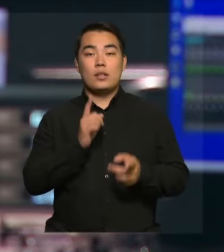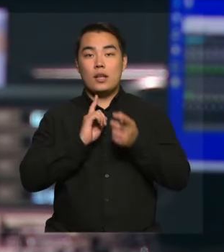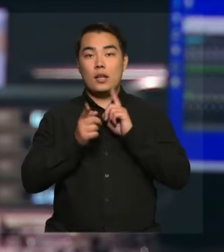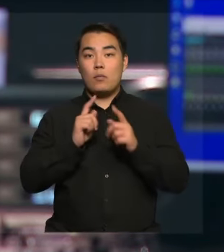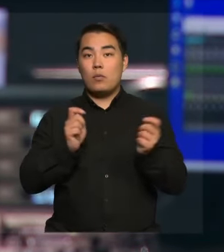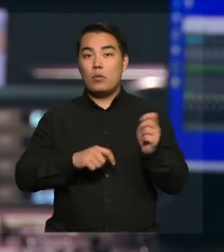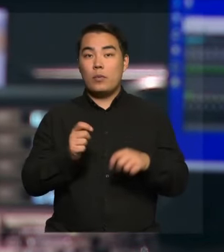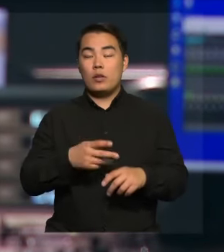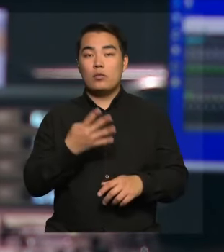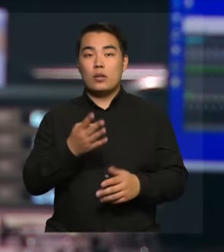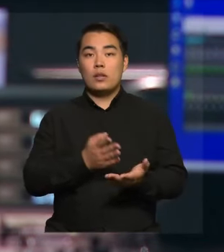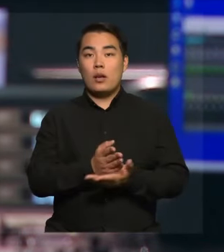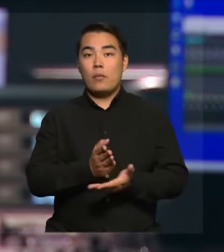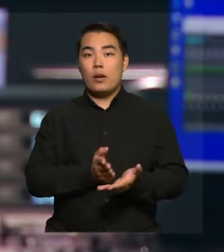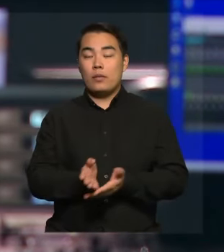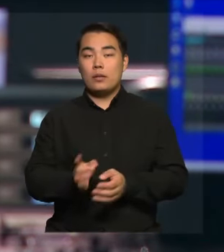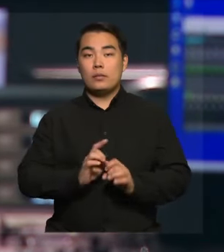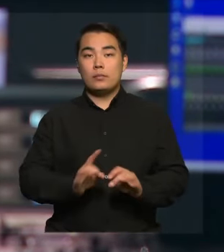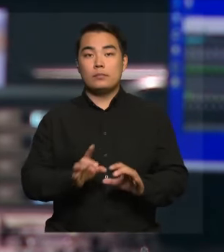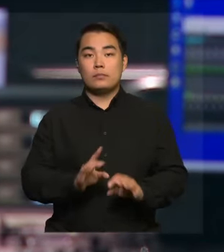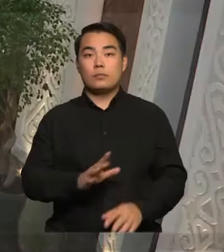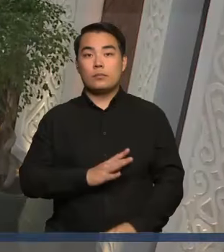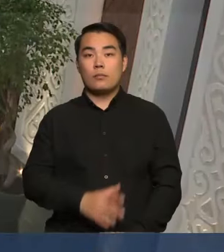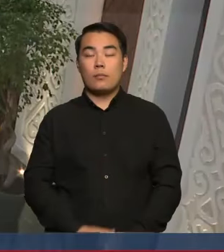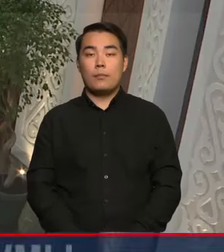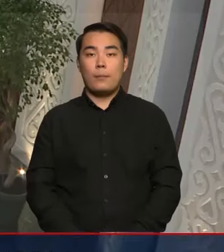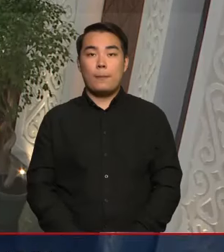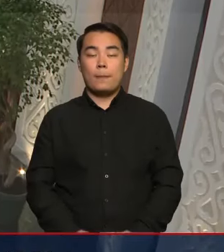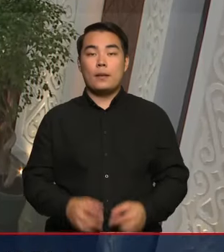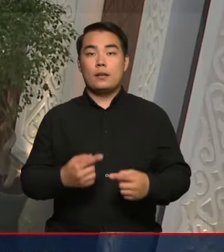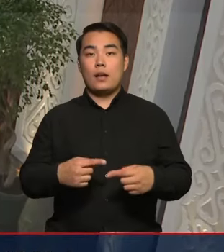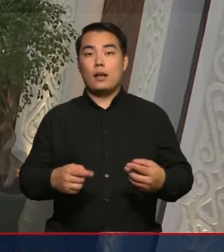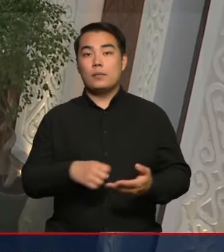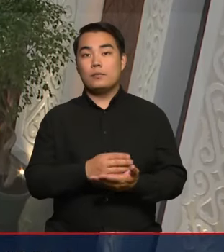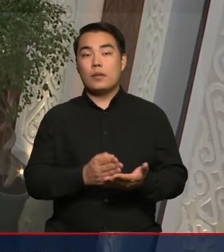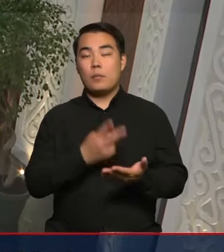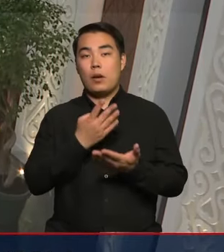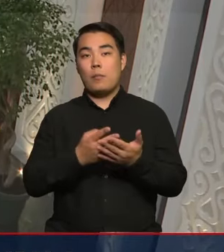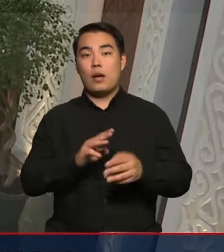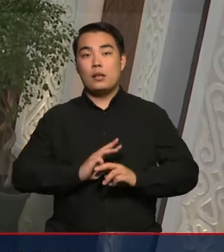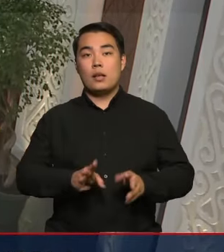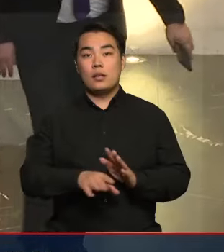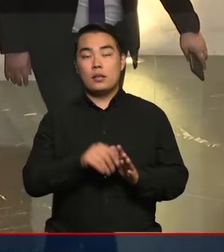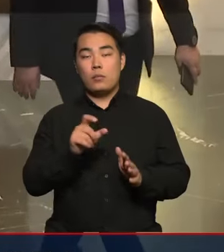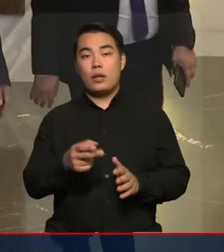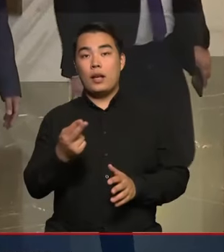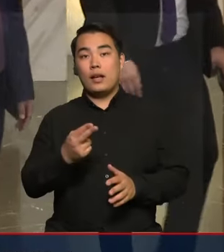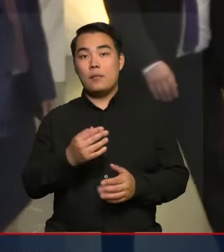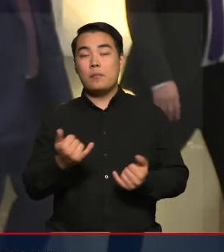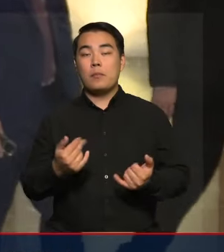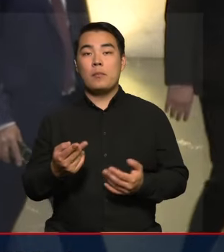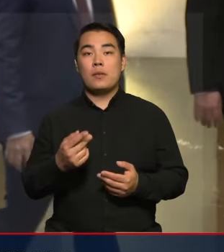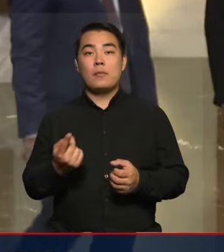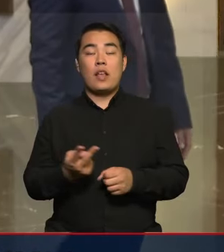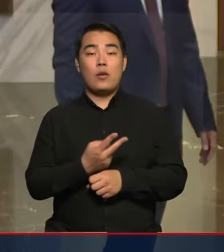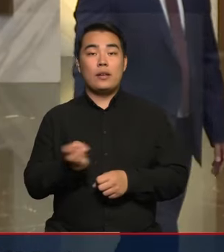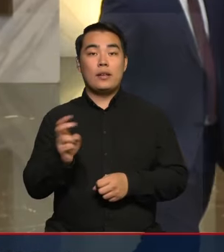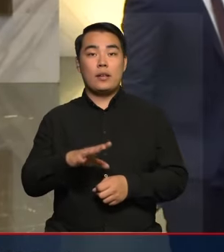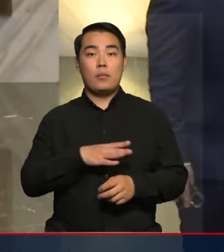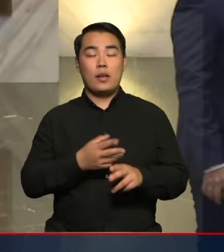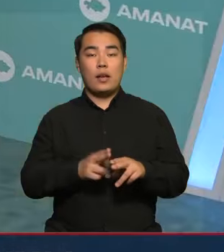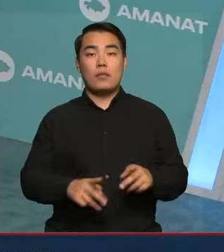форумында 4 бағытты айқындап берді. Түрлі деңгейдегі мәслихат депутаттары елордаға осымен 2-ші рет табан тіреді. Келген